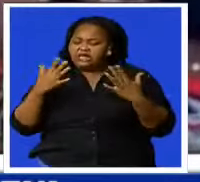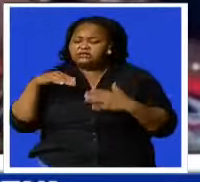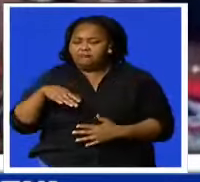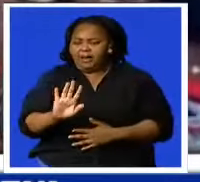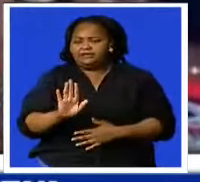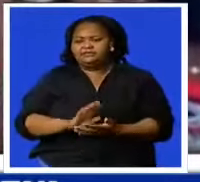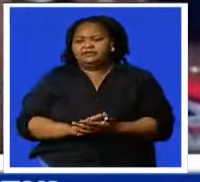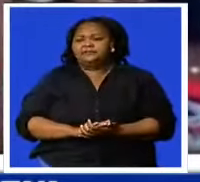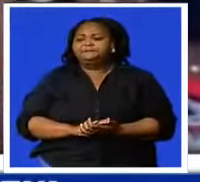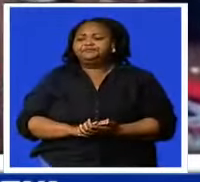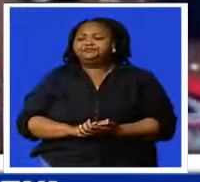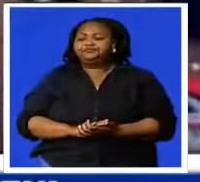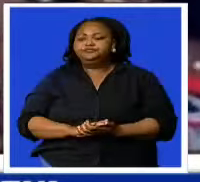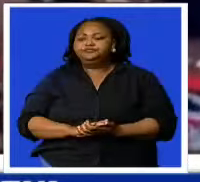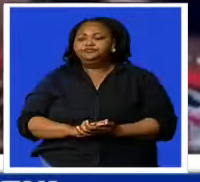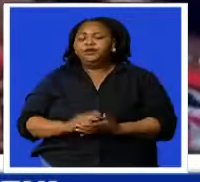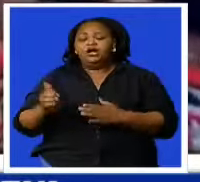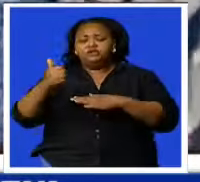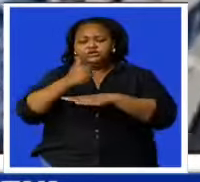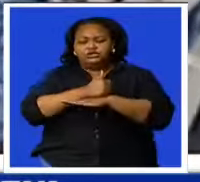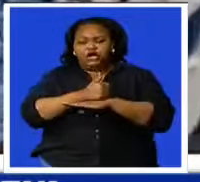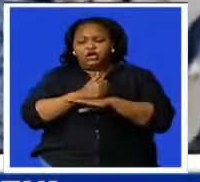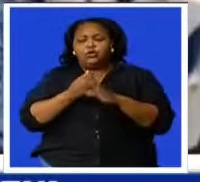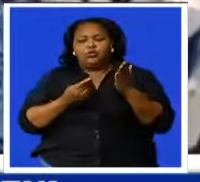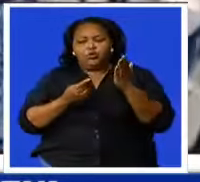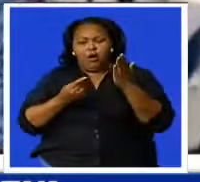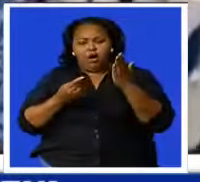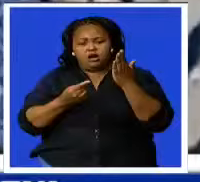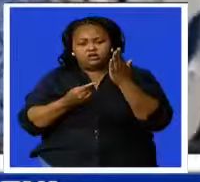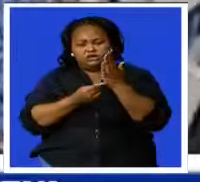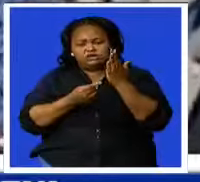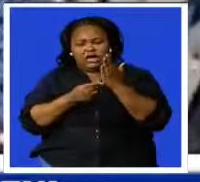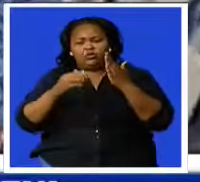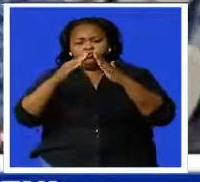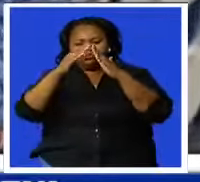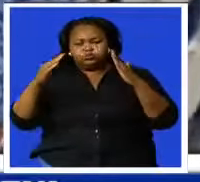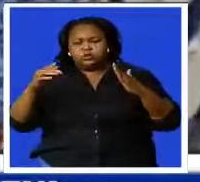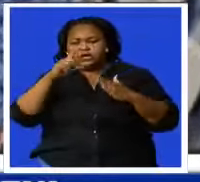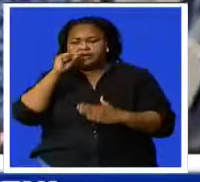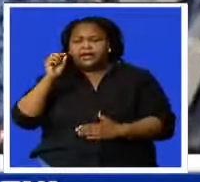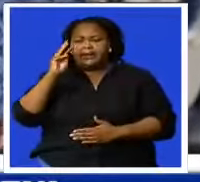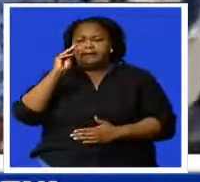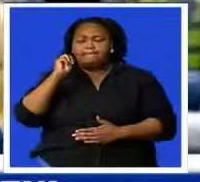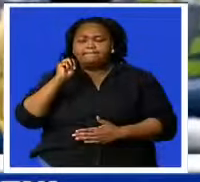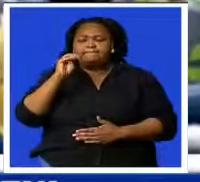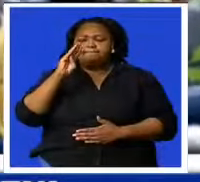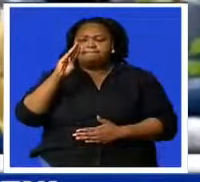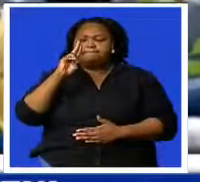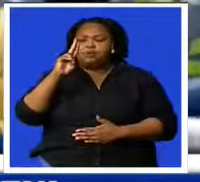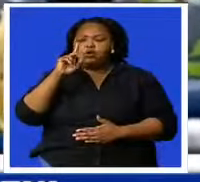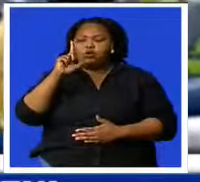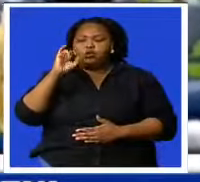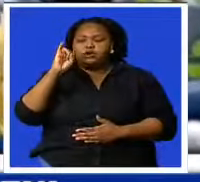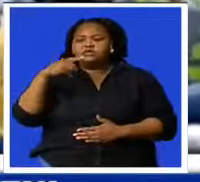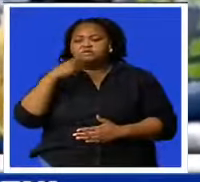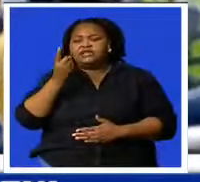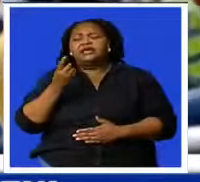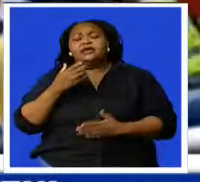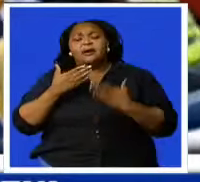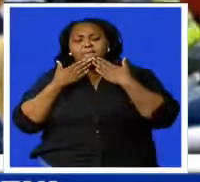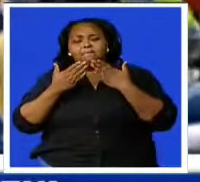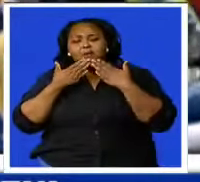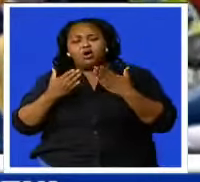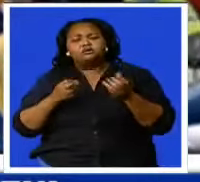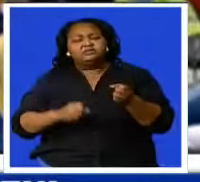letindlu nekuthuthukiswa kwamadolobha Gordon Mbuli uthi babonga kubambiseka kuleli dolobha ngetintfo tekutivikela